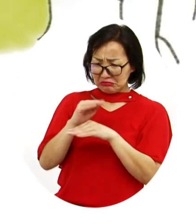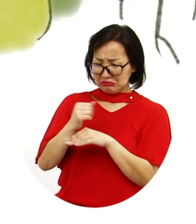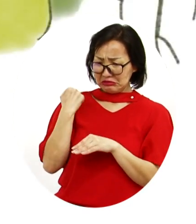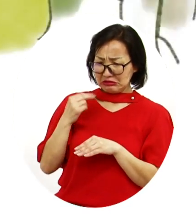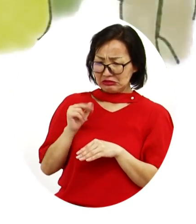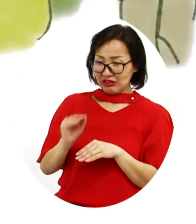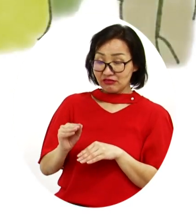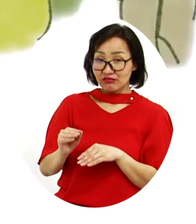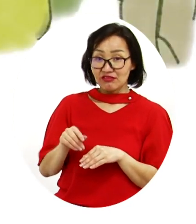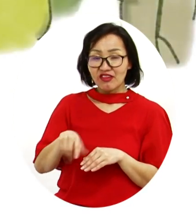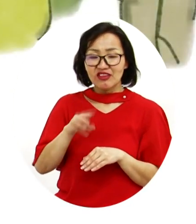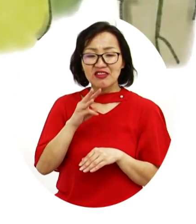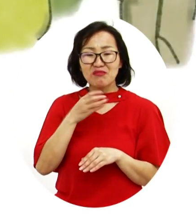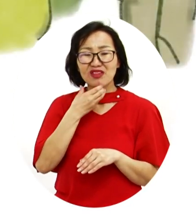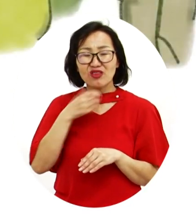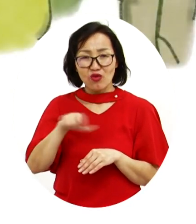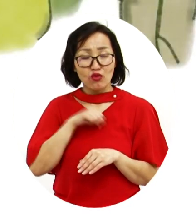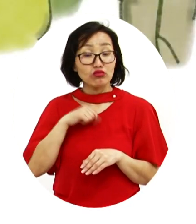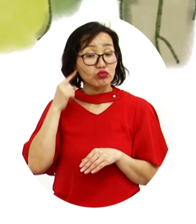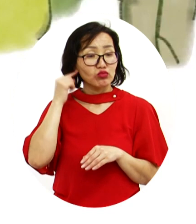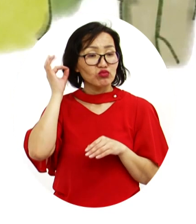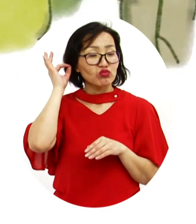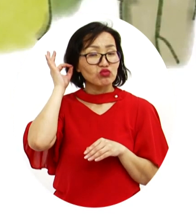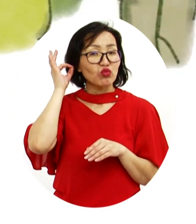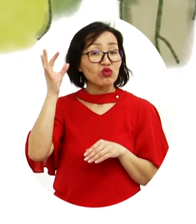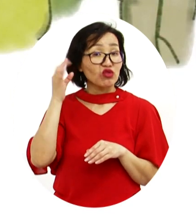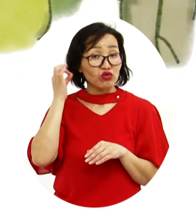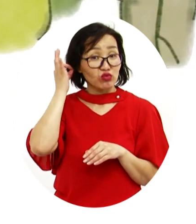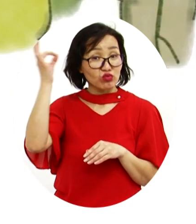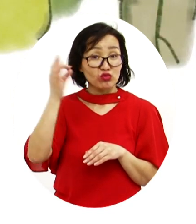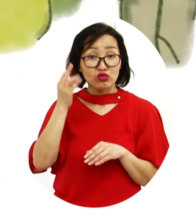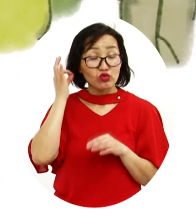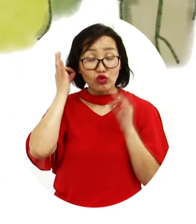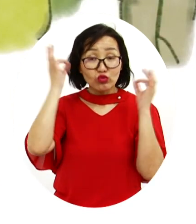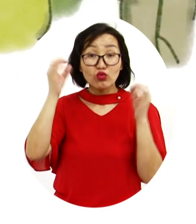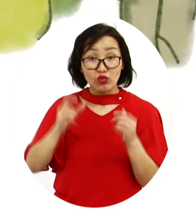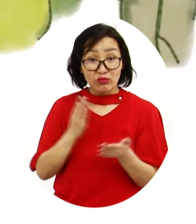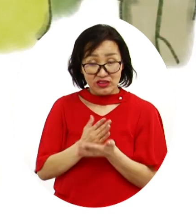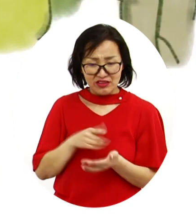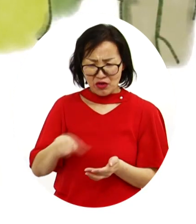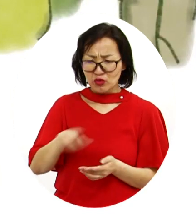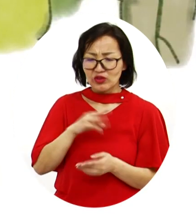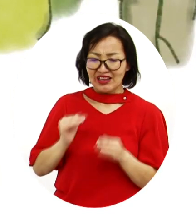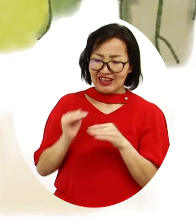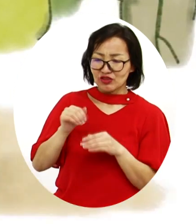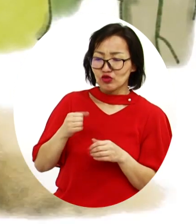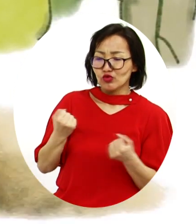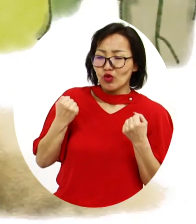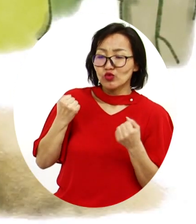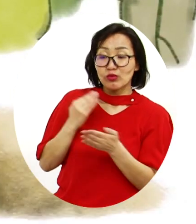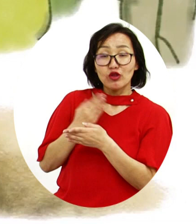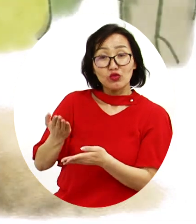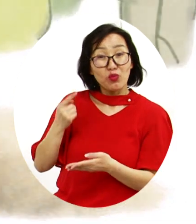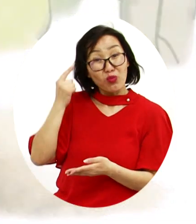чадсныг гайхацгааж байв. Гэтэл тэр мэлхий үнэндээ дүлий байсан бөгөөд бусад нь тэрнийг гаргах гэж зоригжуулж байна гэж бодсон